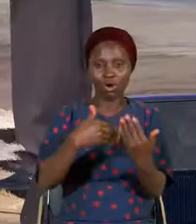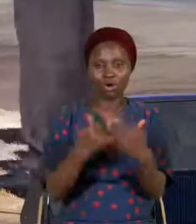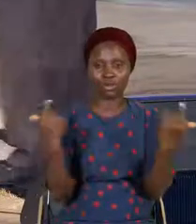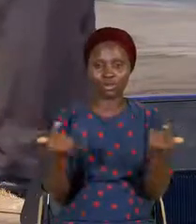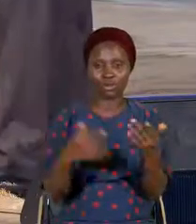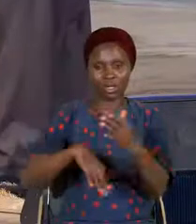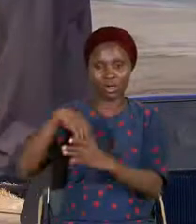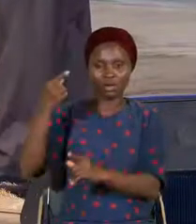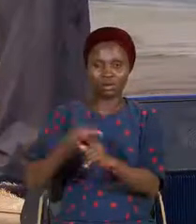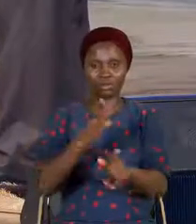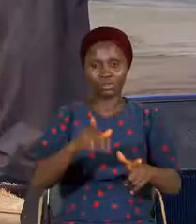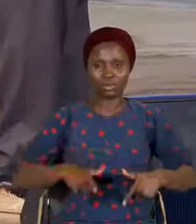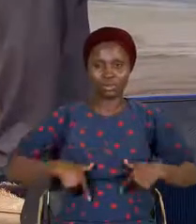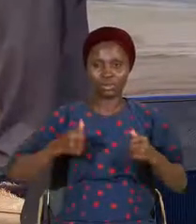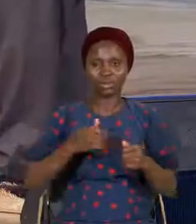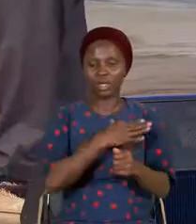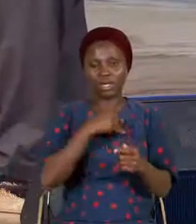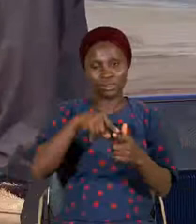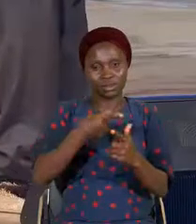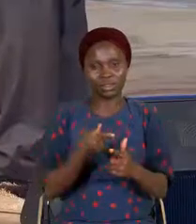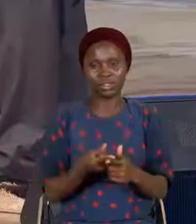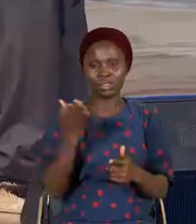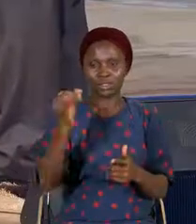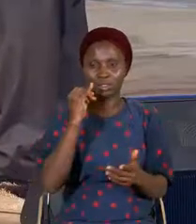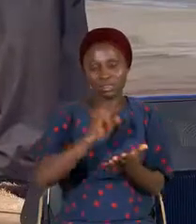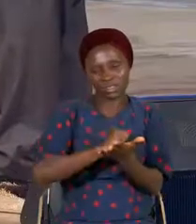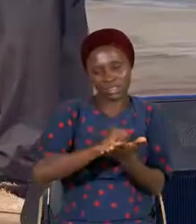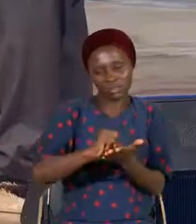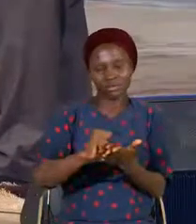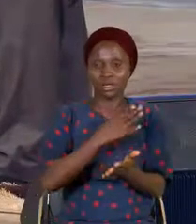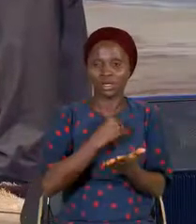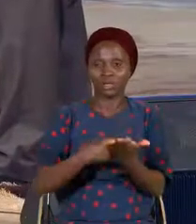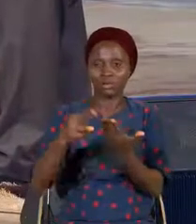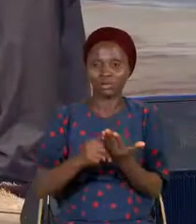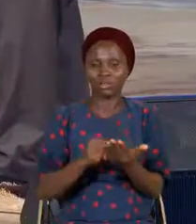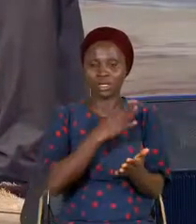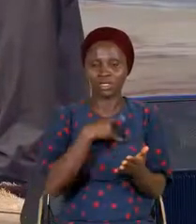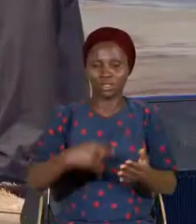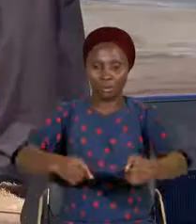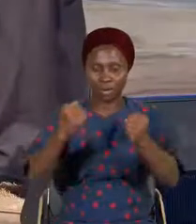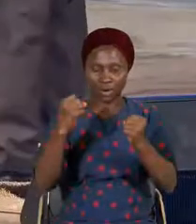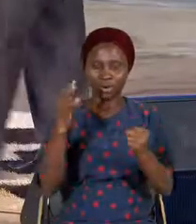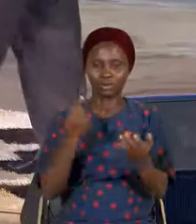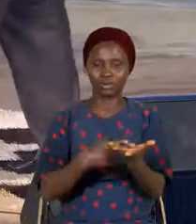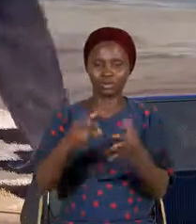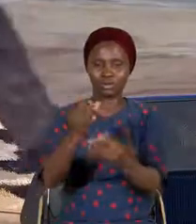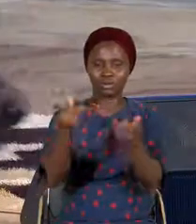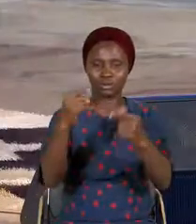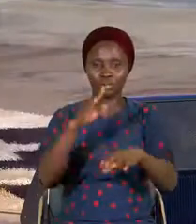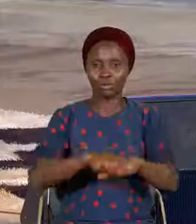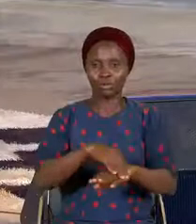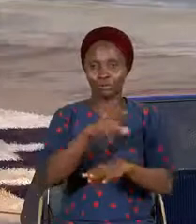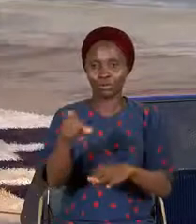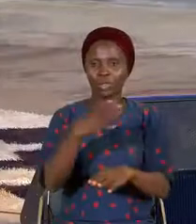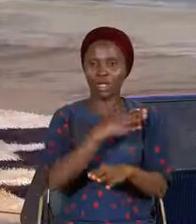péché. Ensuite, il y a la sanctification, la sainteté et la puissance du Saint-Esprit venant sur